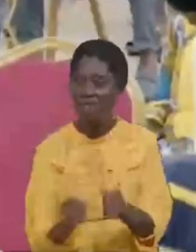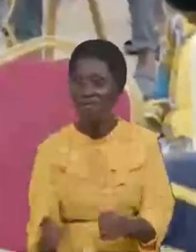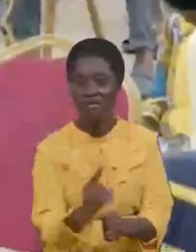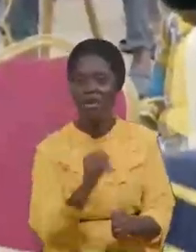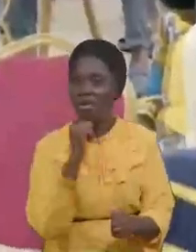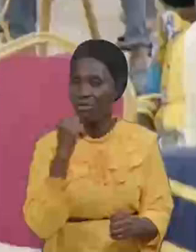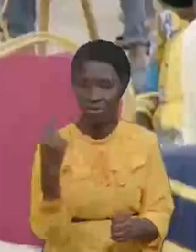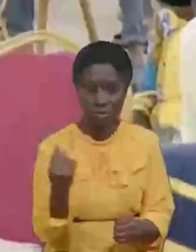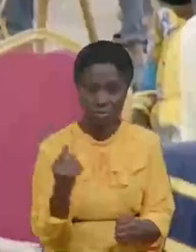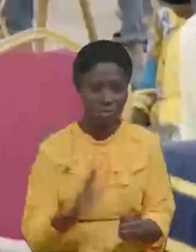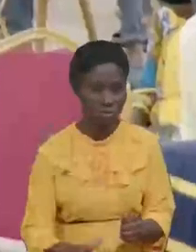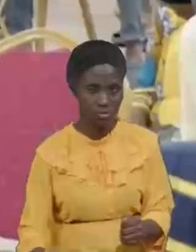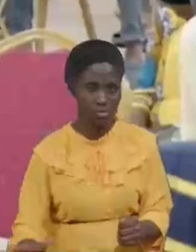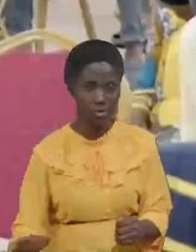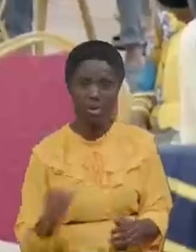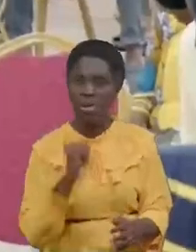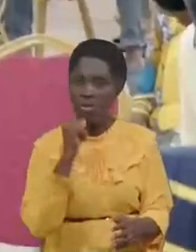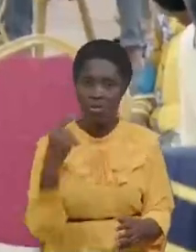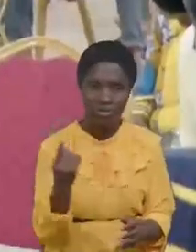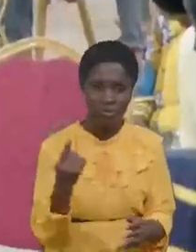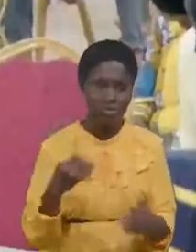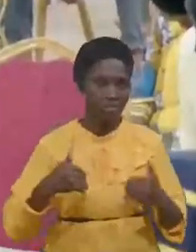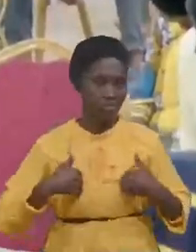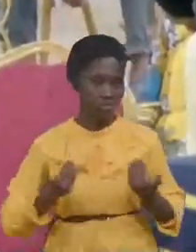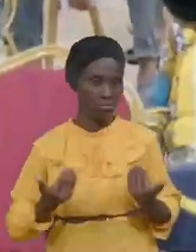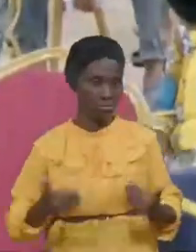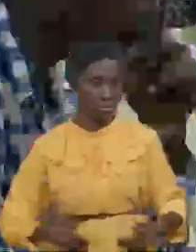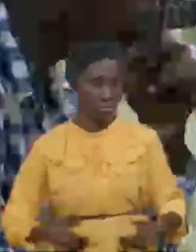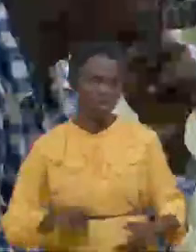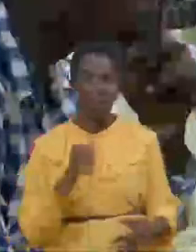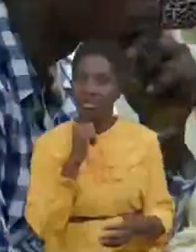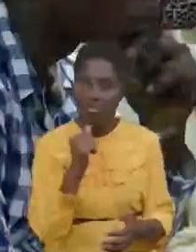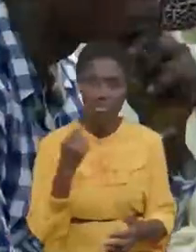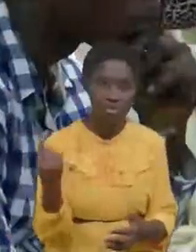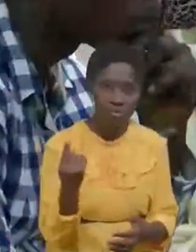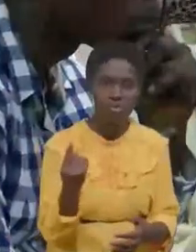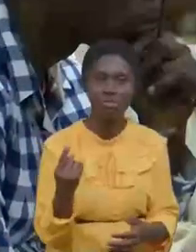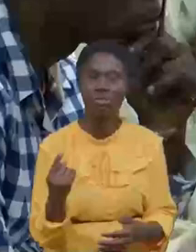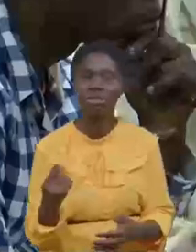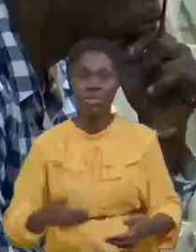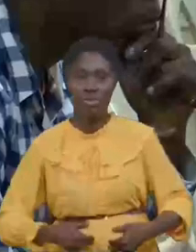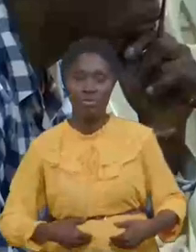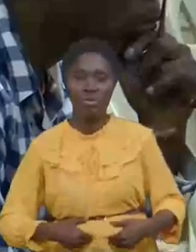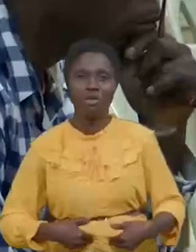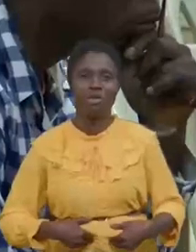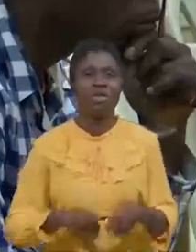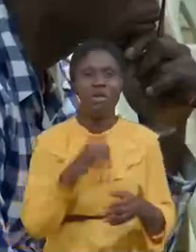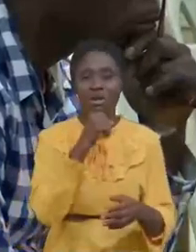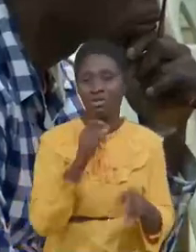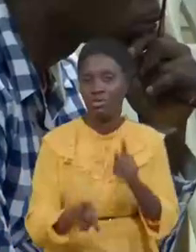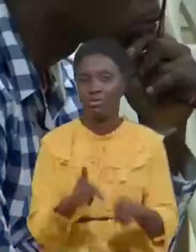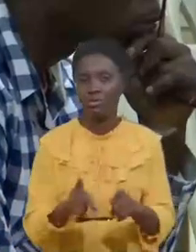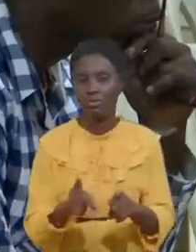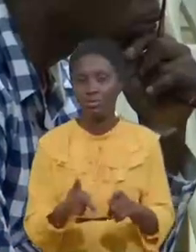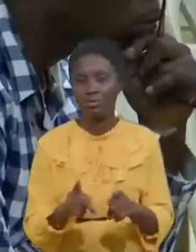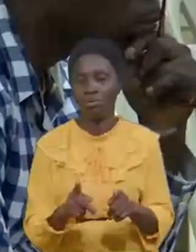n'est pas seulement pour les enfants, ce ne sont pas les adolescents qui doivent lever la main. Alors même, ce ne sont pas les jeunes adultes, même